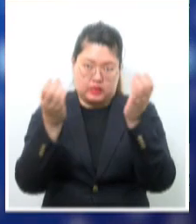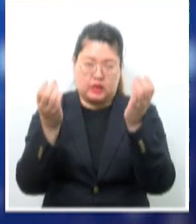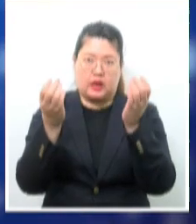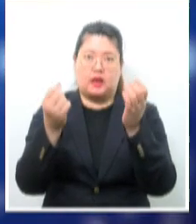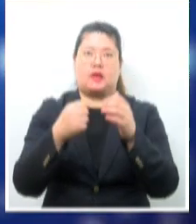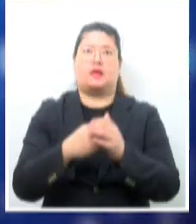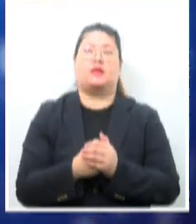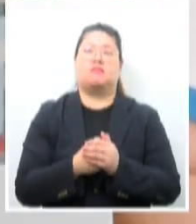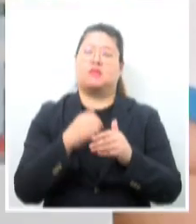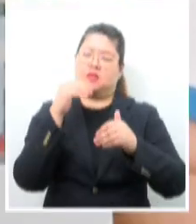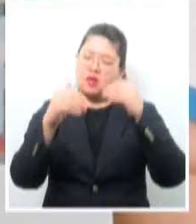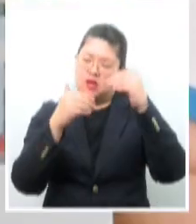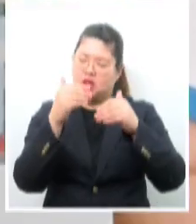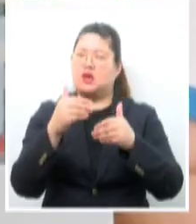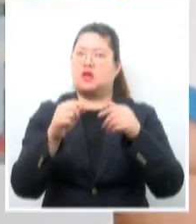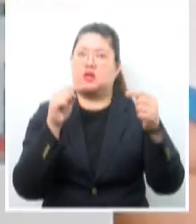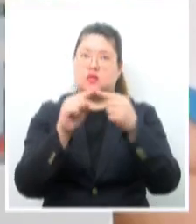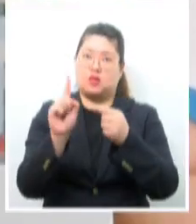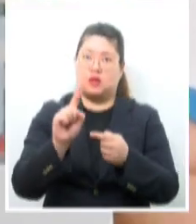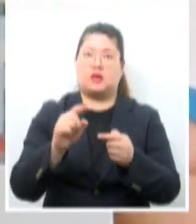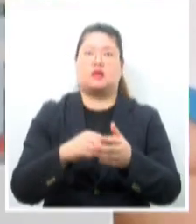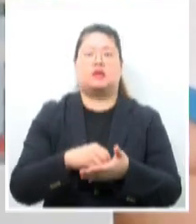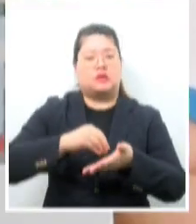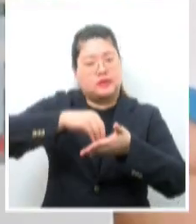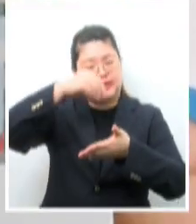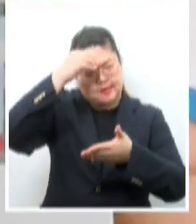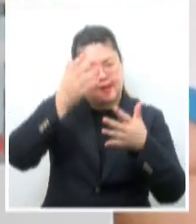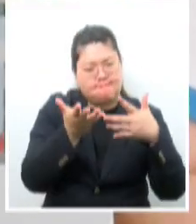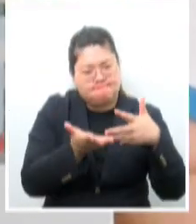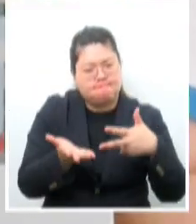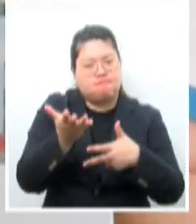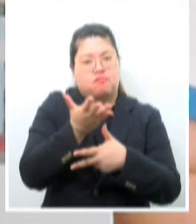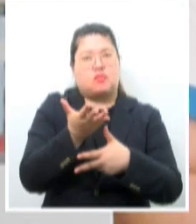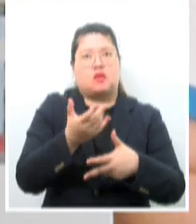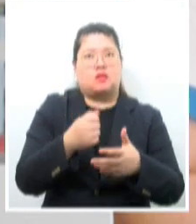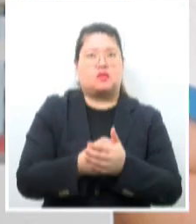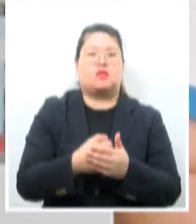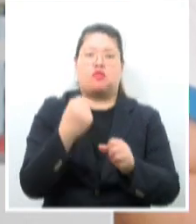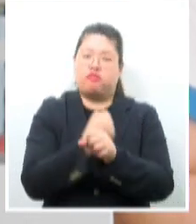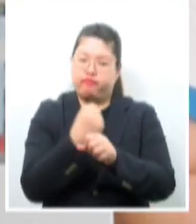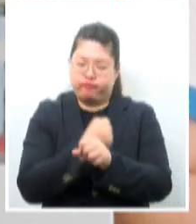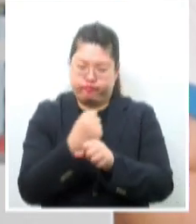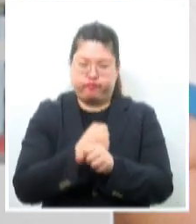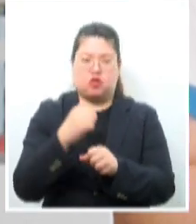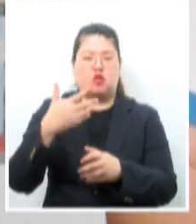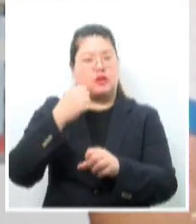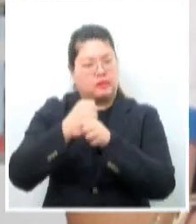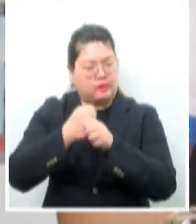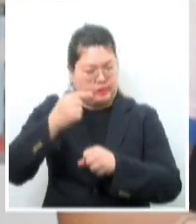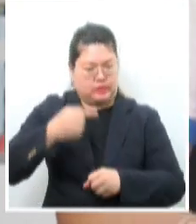V-Space ค่ะในเวอร์ชั่นที่เป็นน้องๆที่โตขึ้นค่ะแล้วก็สามารถเตรียมความพร้อมเข้าสู่ตลาดแรงงานได้ค่ะ